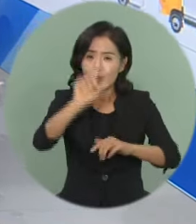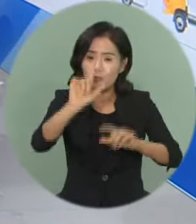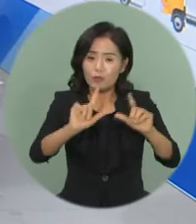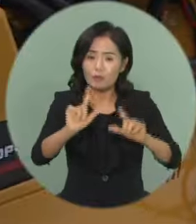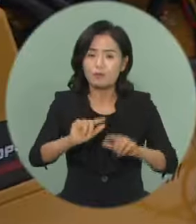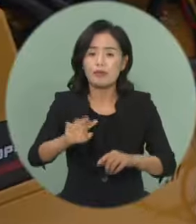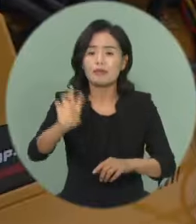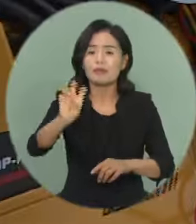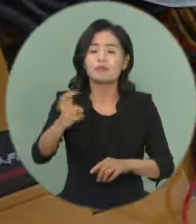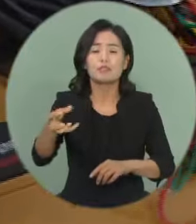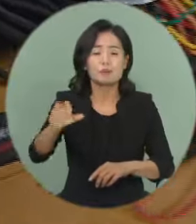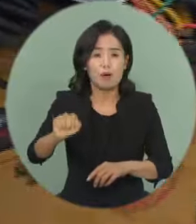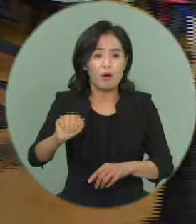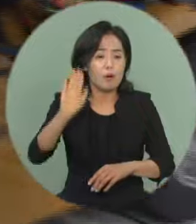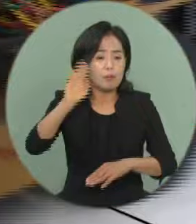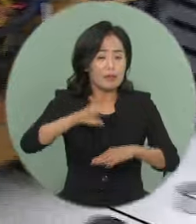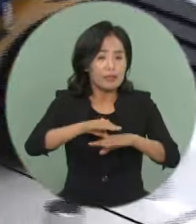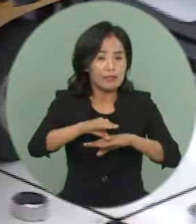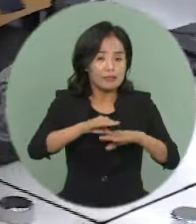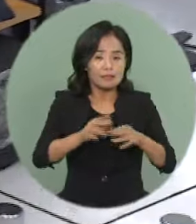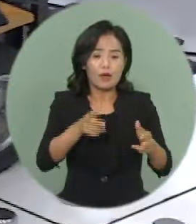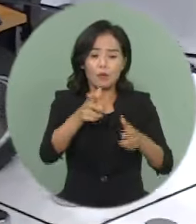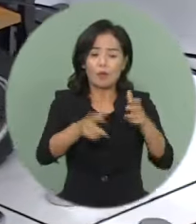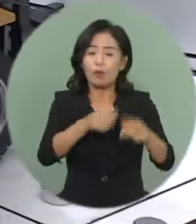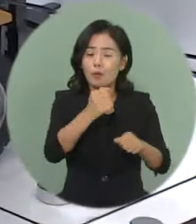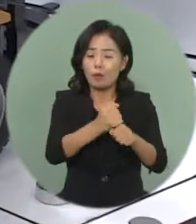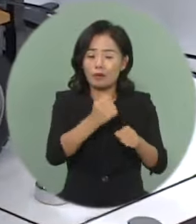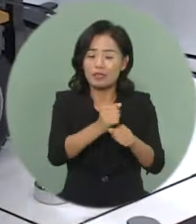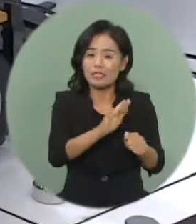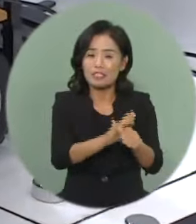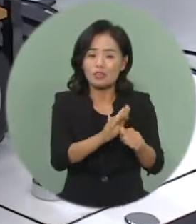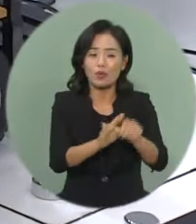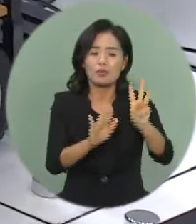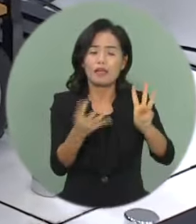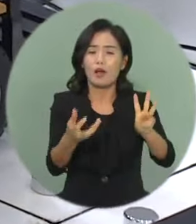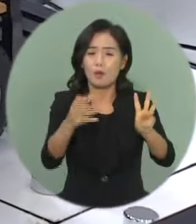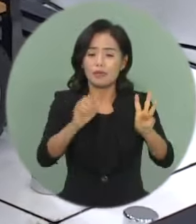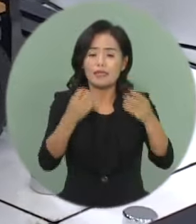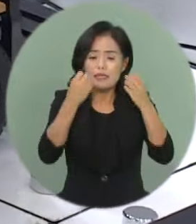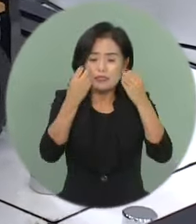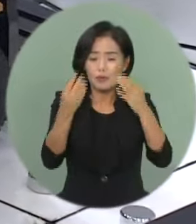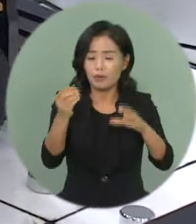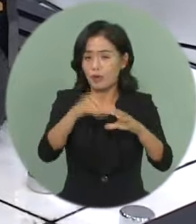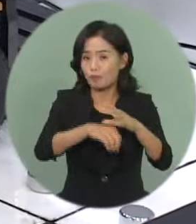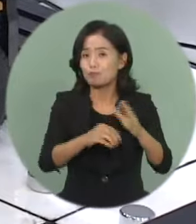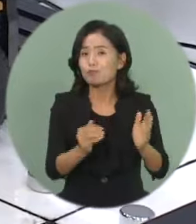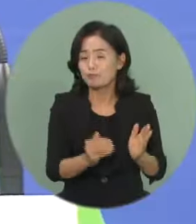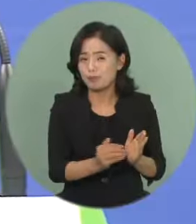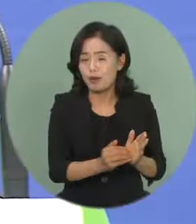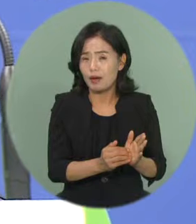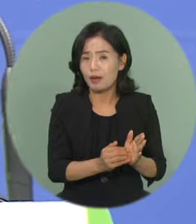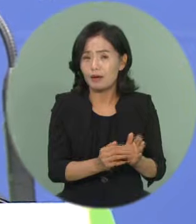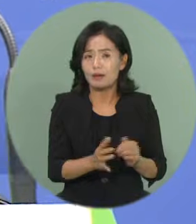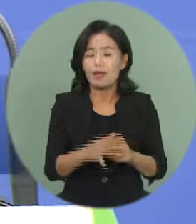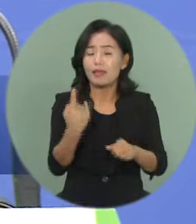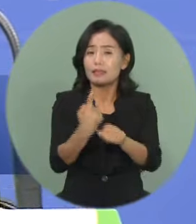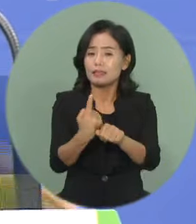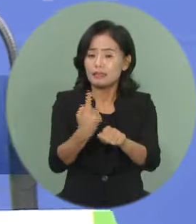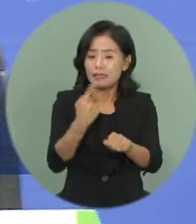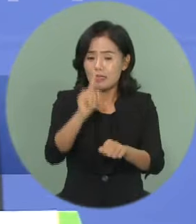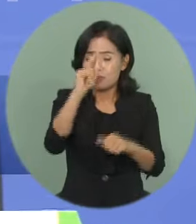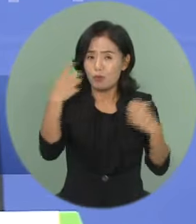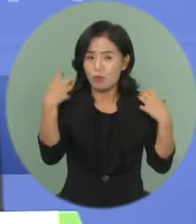30억 원 미래차 소부장 단지 부품개발 지원 3억 원 등이 신규 반영됐습니다 지난해 정부